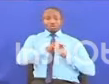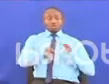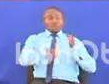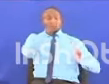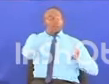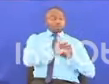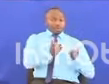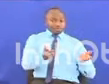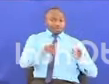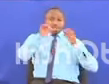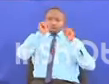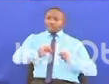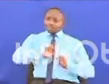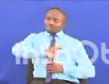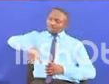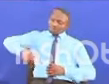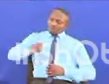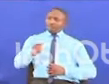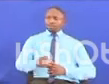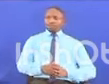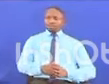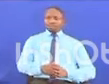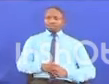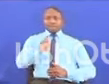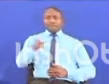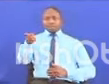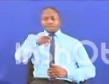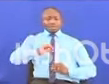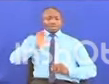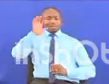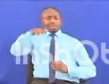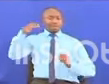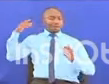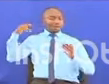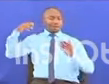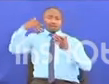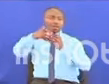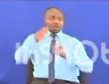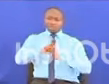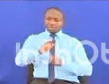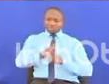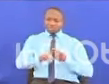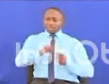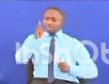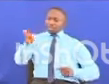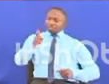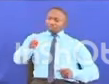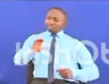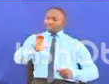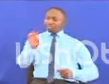kazi uliyomtuma, lazima aichukue. Mheshimiwa Spika, haya madeni ni ya miaka mingi. Halmashauri ya Chemba kuna watumishi